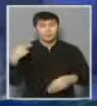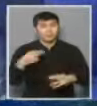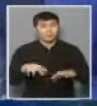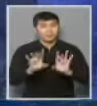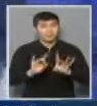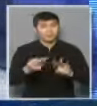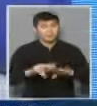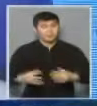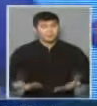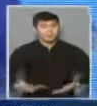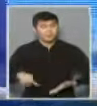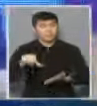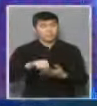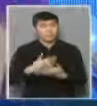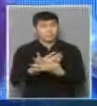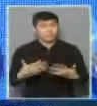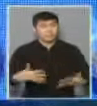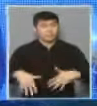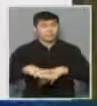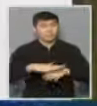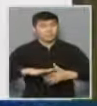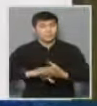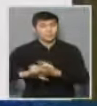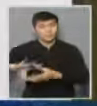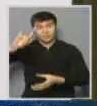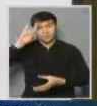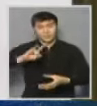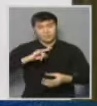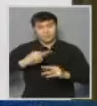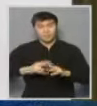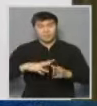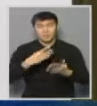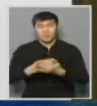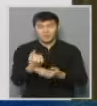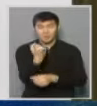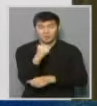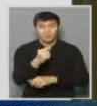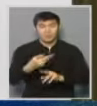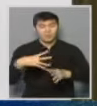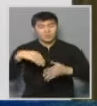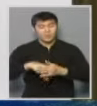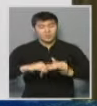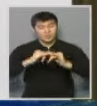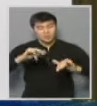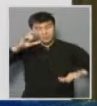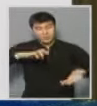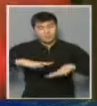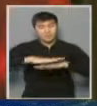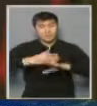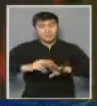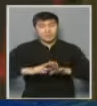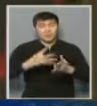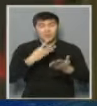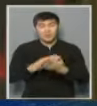рассказывается жизни представители разных этносов живущих в казахстане об их достижениях и о вкладе в развитие страны об